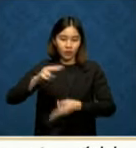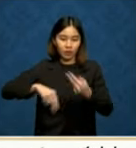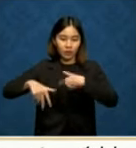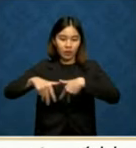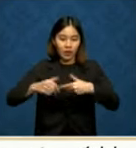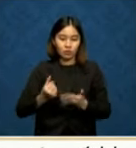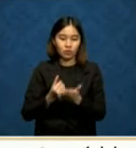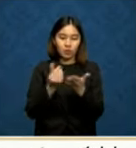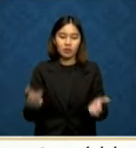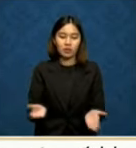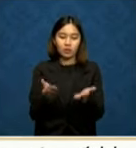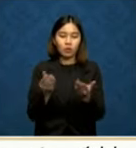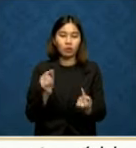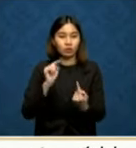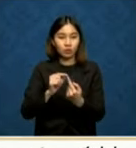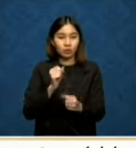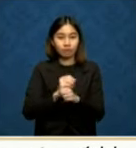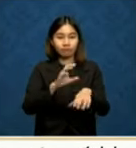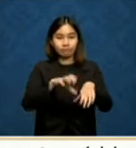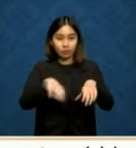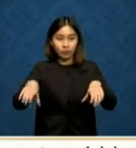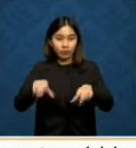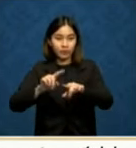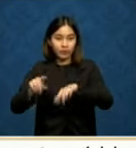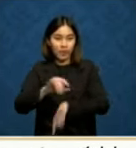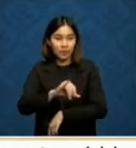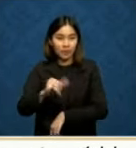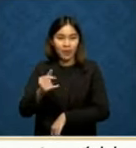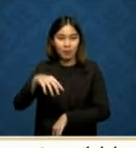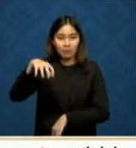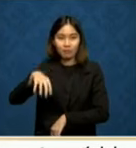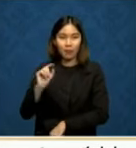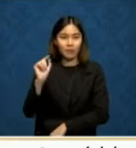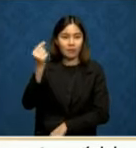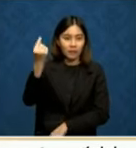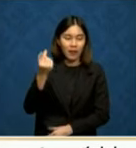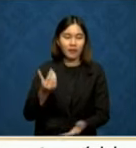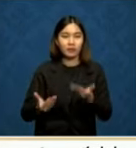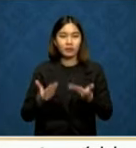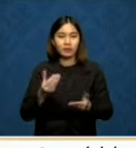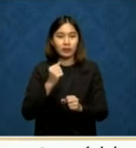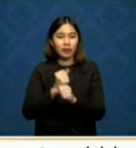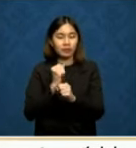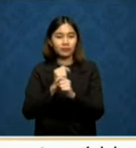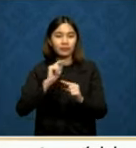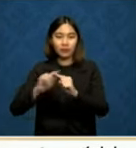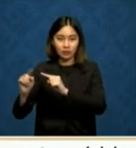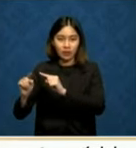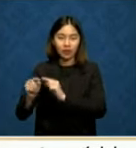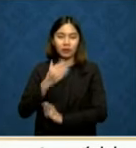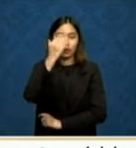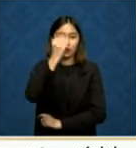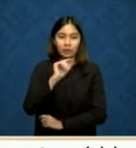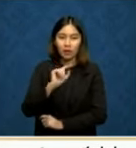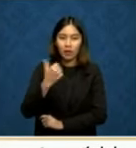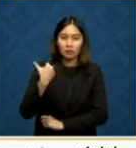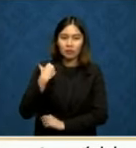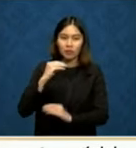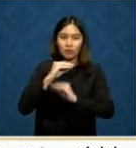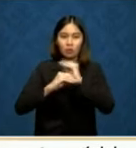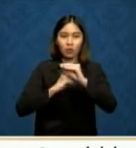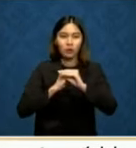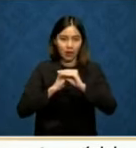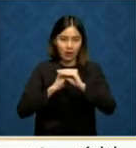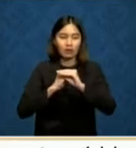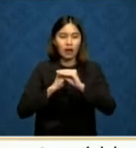สนุนให้องคกรผู้บริภวกที่อาจจะเปนองคกรใหม่ดำเนินการซึ่งเราได้มีโครงก